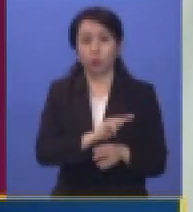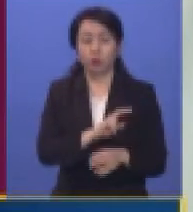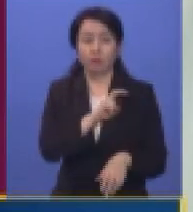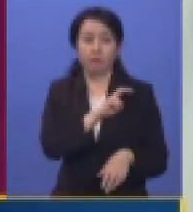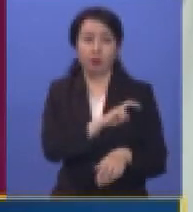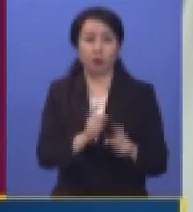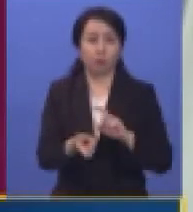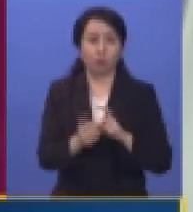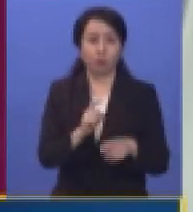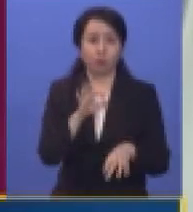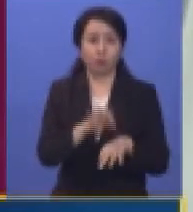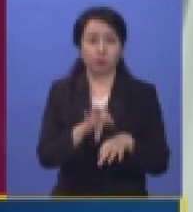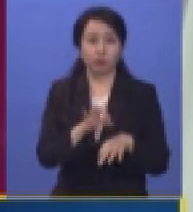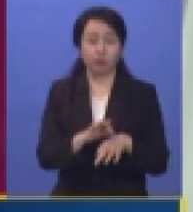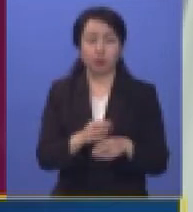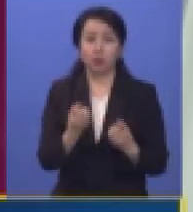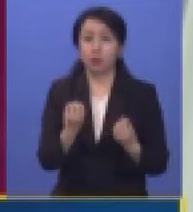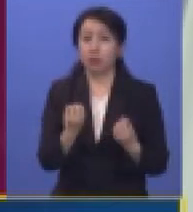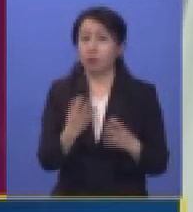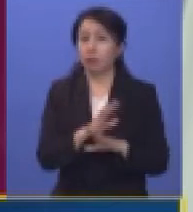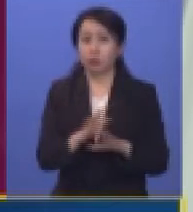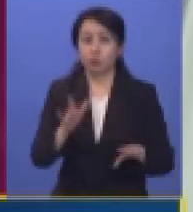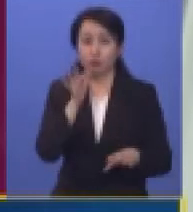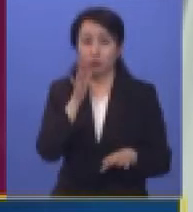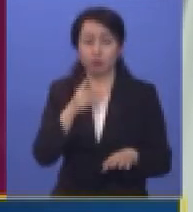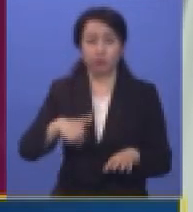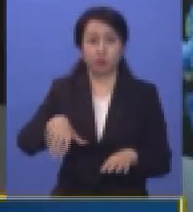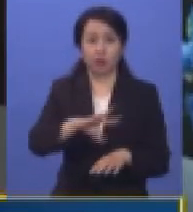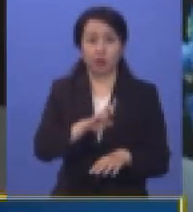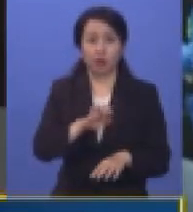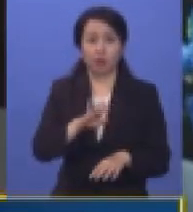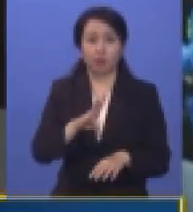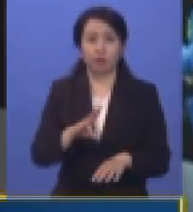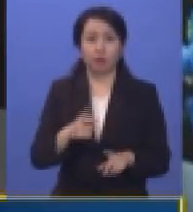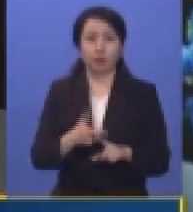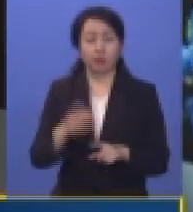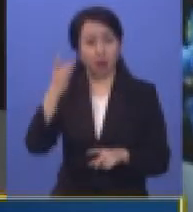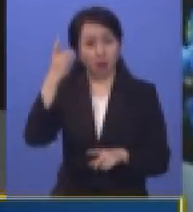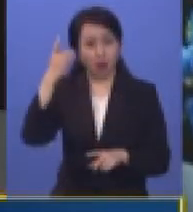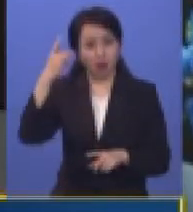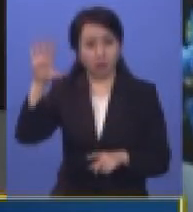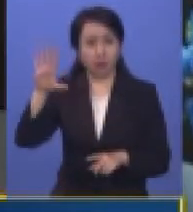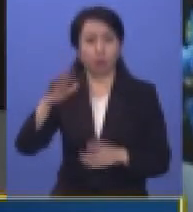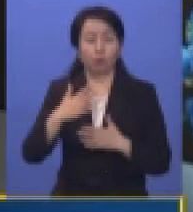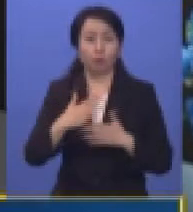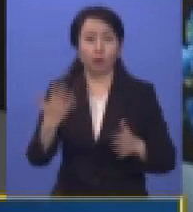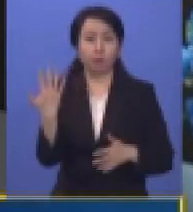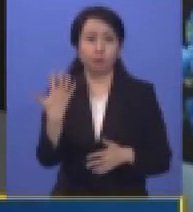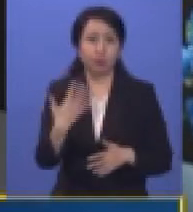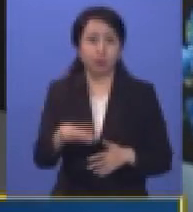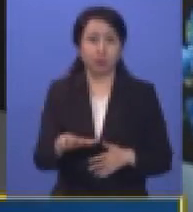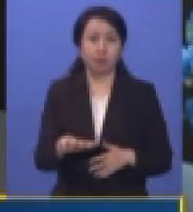врачей, борющихся с болезнью, преодолевших непростое время. В целом Баянгали Алимжанов является автором более